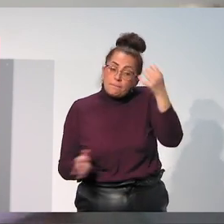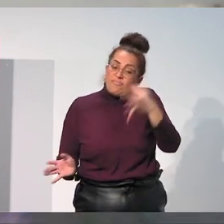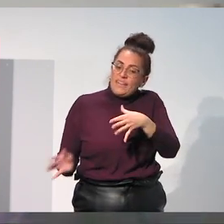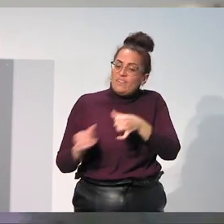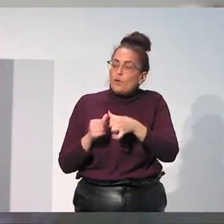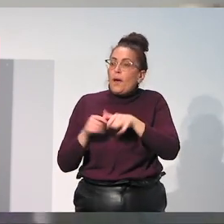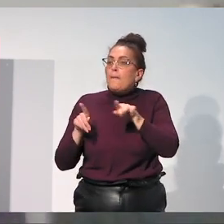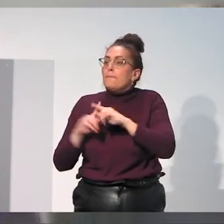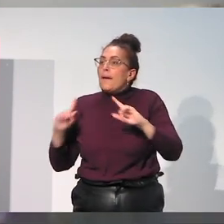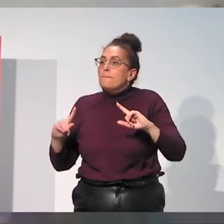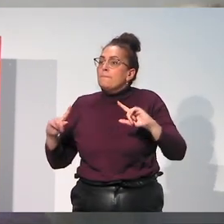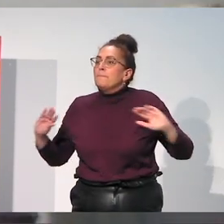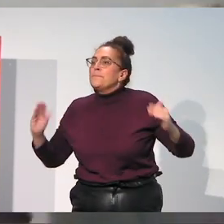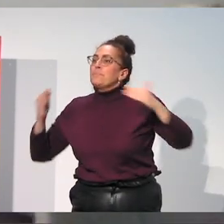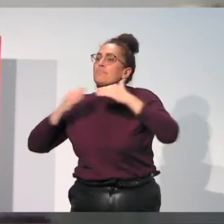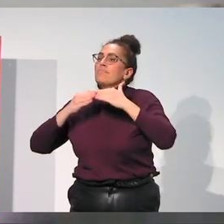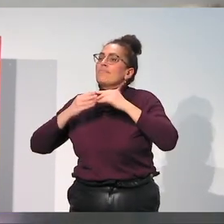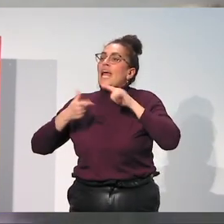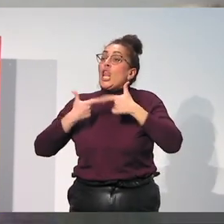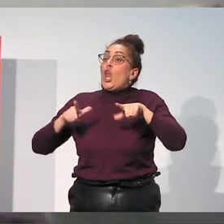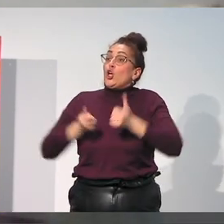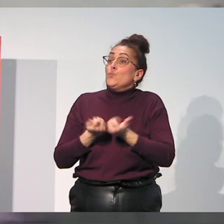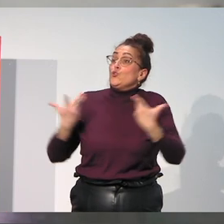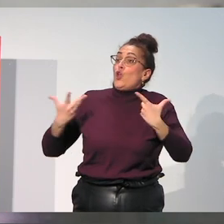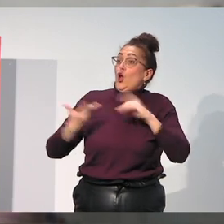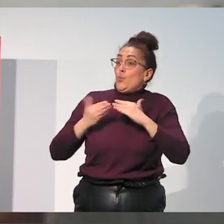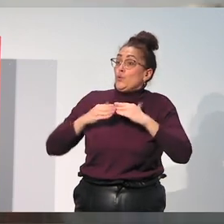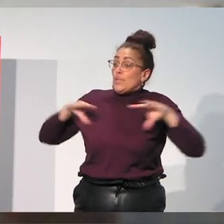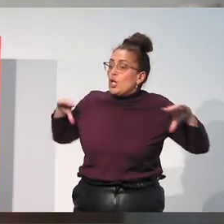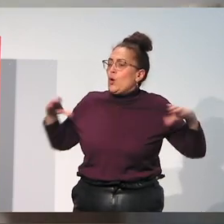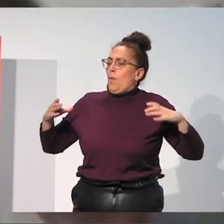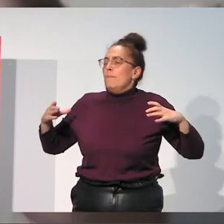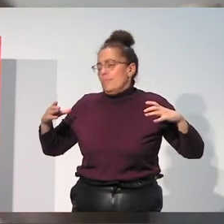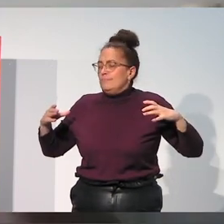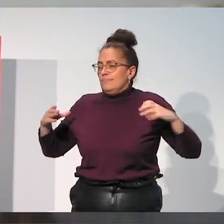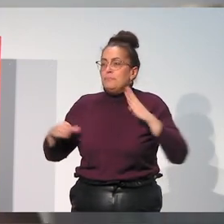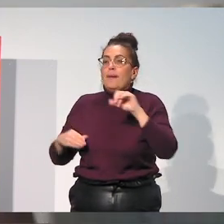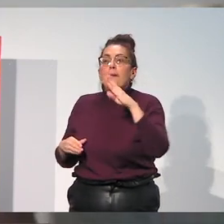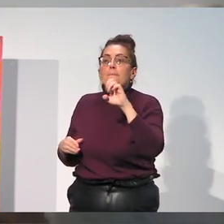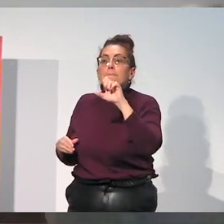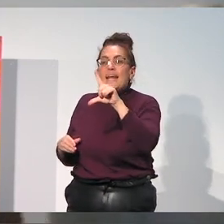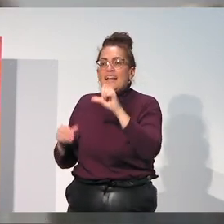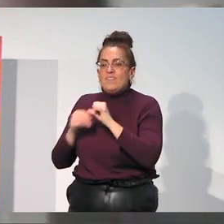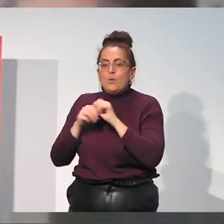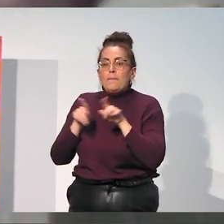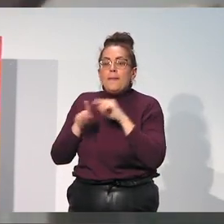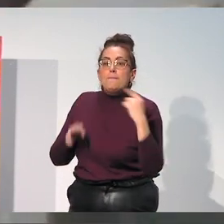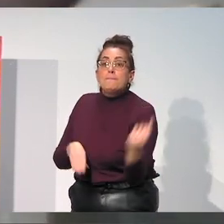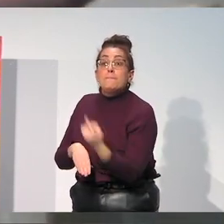tours de Babel, qui seraient une sorte de colonne vertébrale faite d'une armature mécanique qui